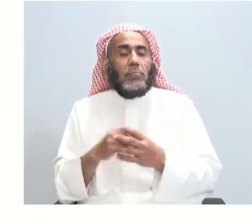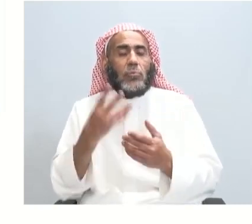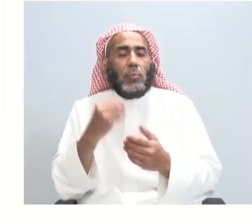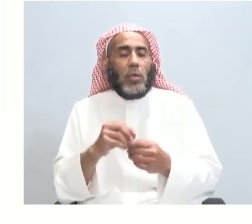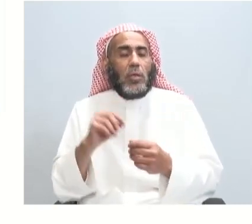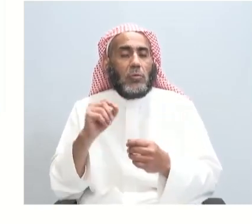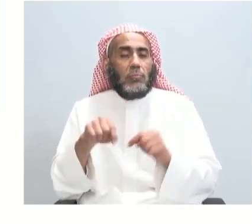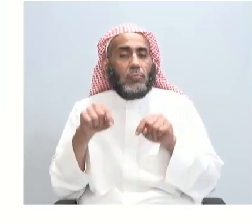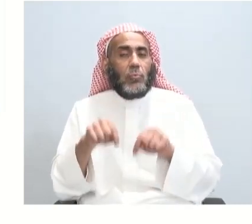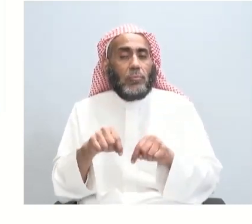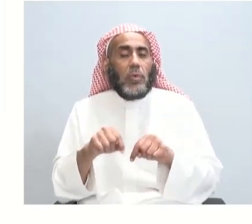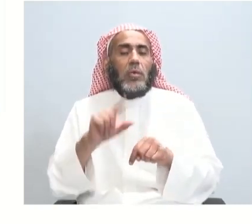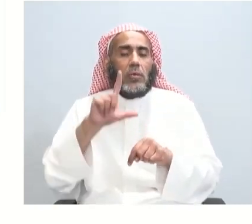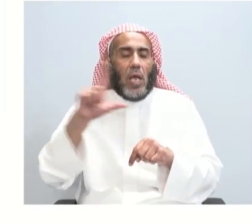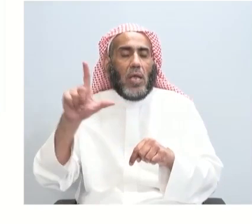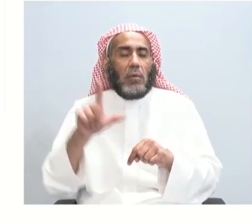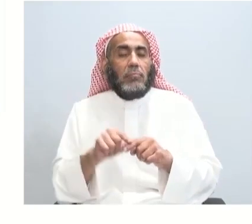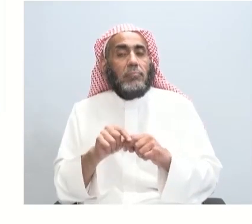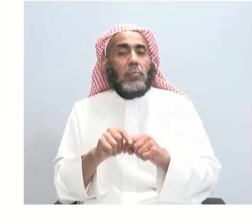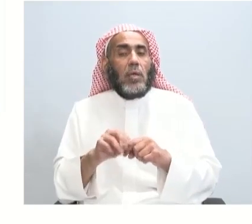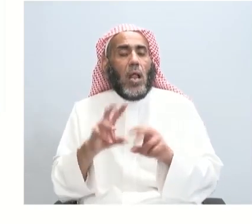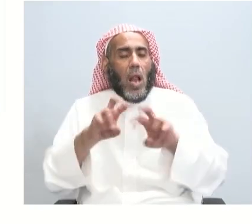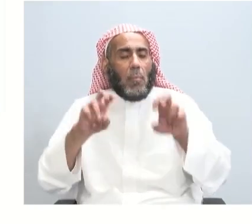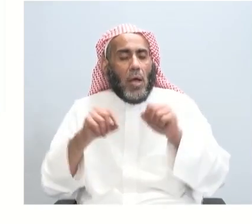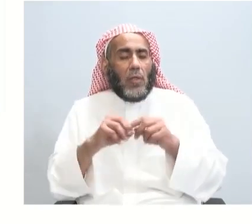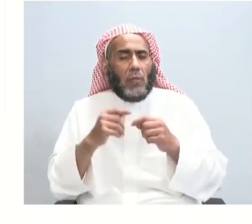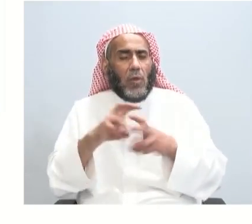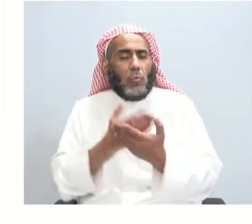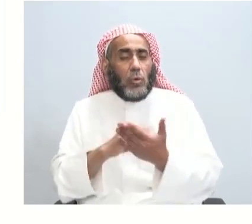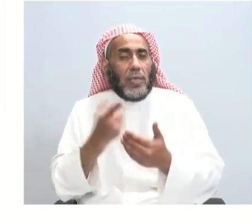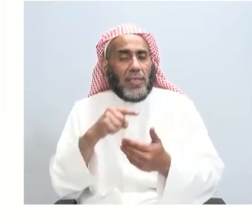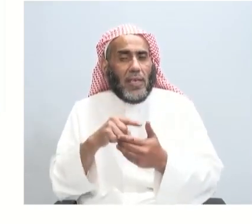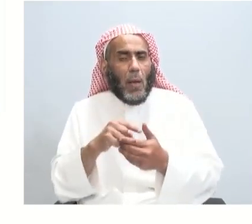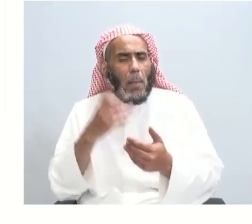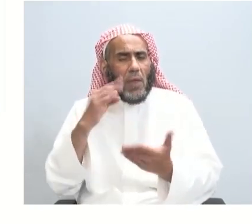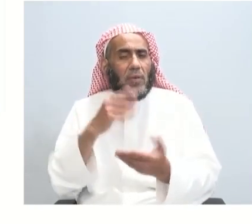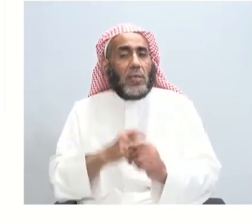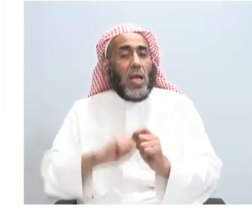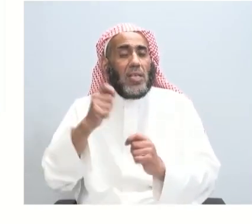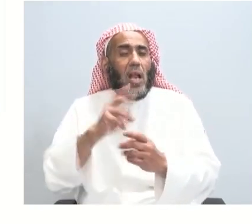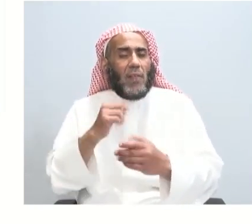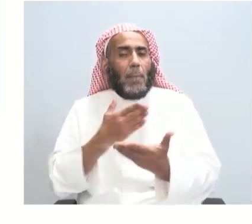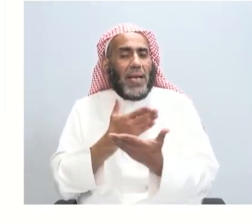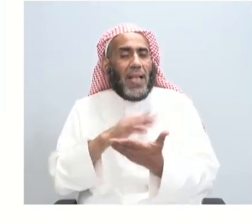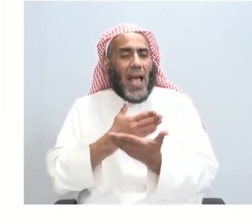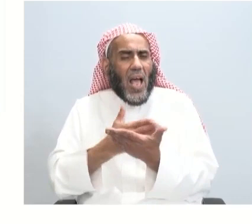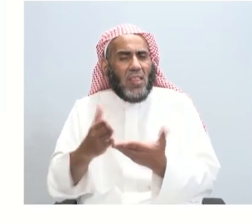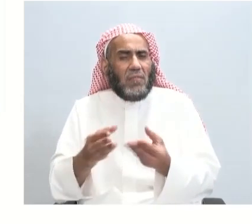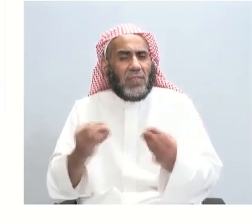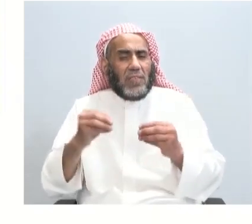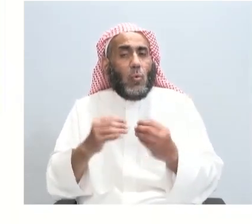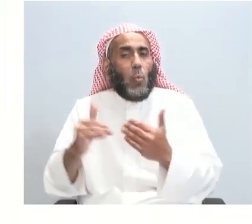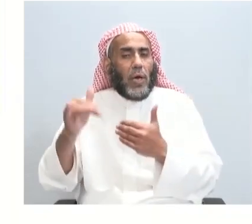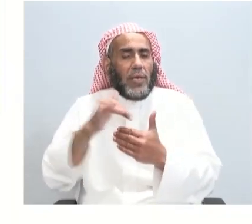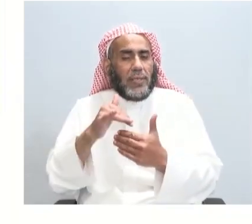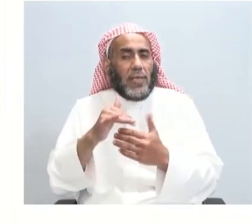جميل، أحسنتم، هنا صحيح، يعني في البحث عادة في معجم نحتاج إلى معرفة أصل اللفظ بعد حذف زوائده ورد